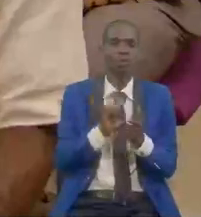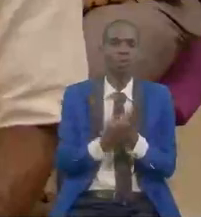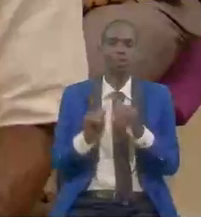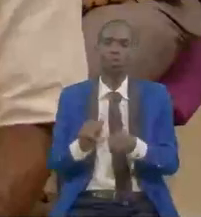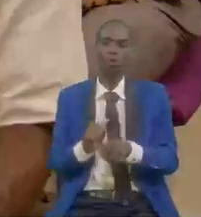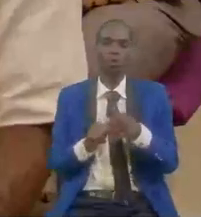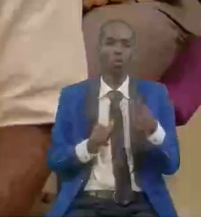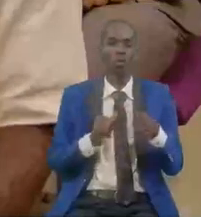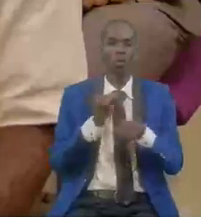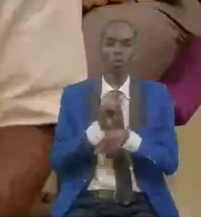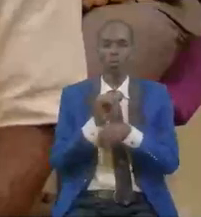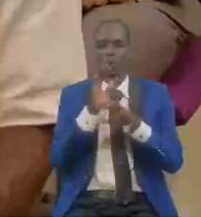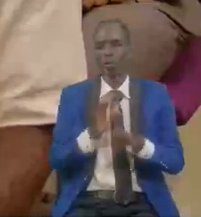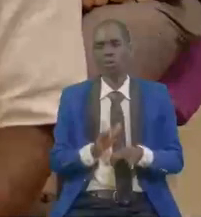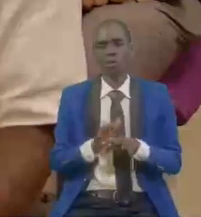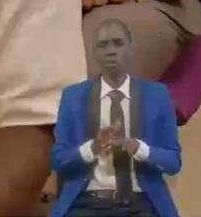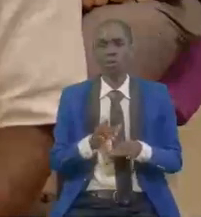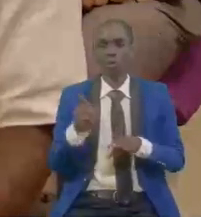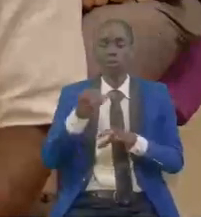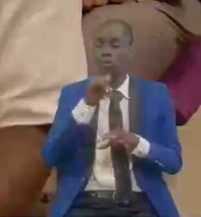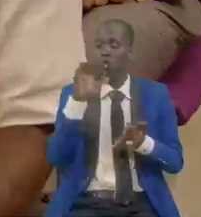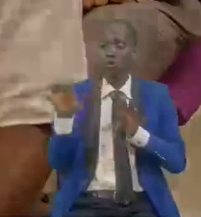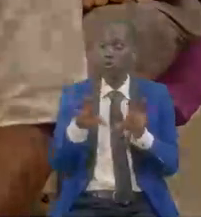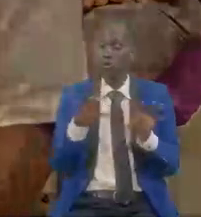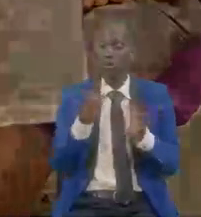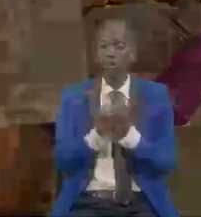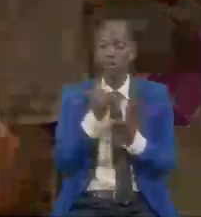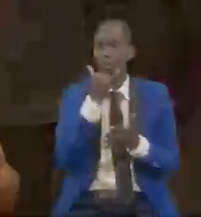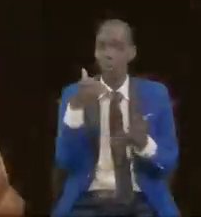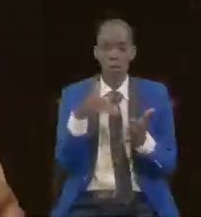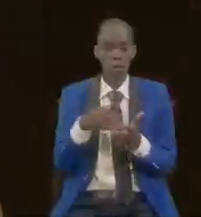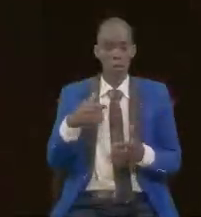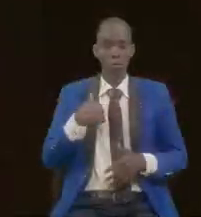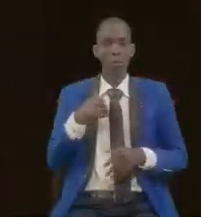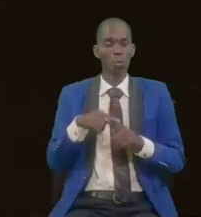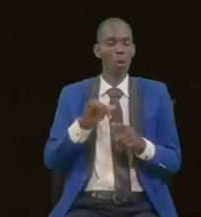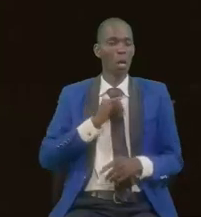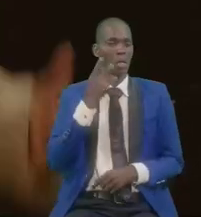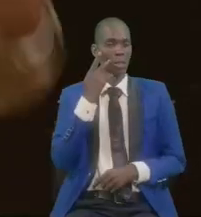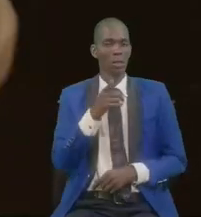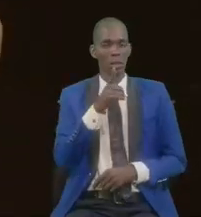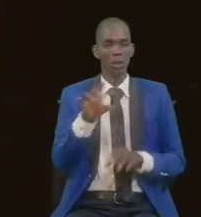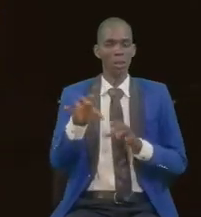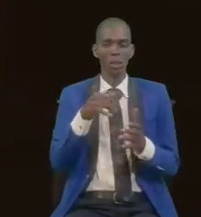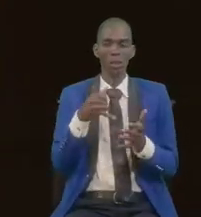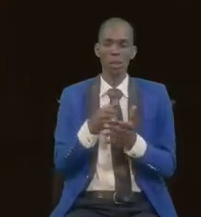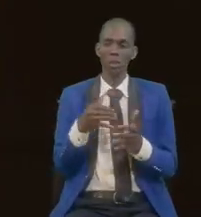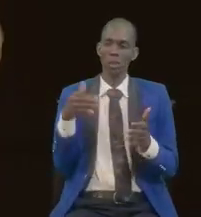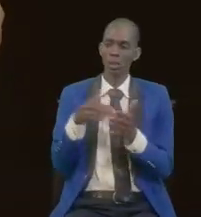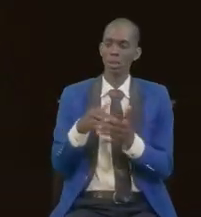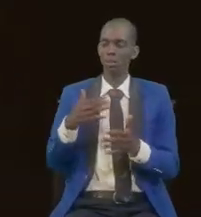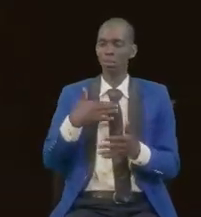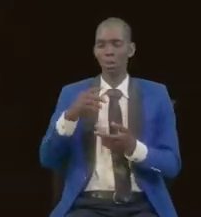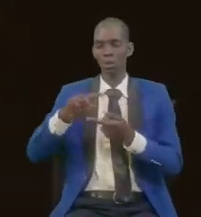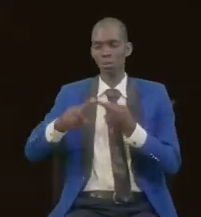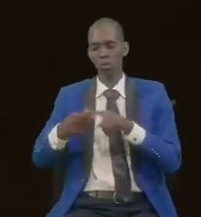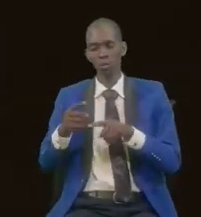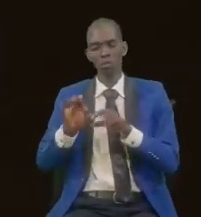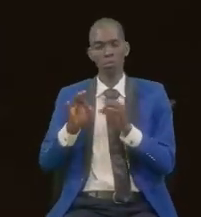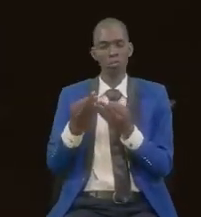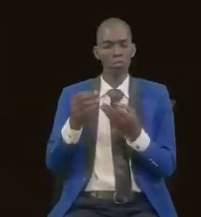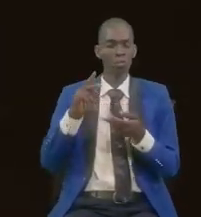l'autre ouvrier. Il ne m'a pas fait ça, mais j'ai vu, il leur a fait ça. Alors, on a